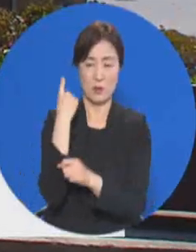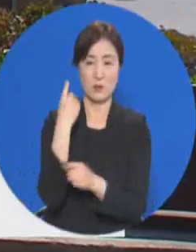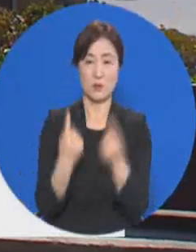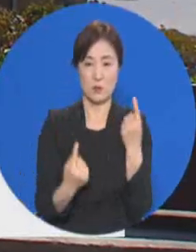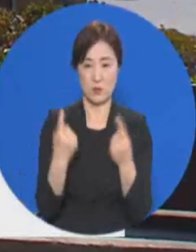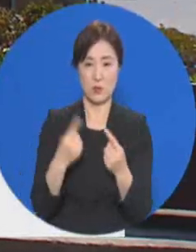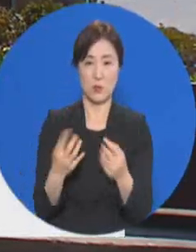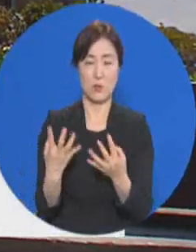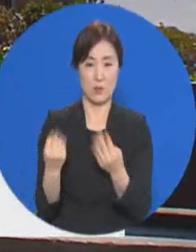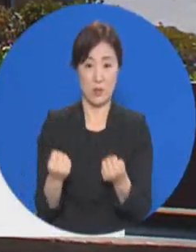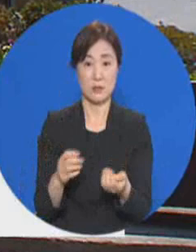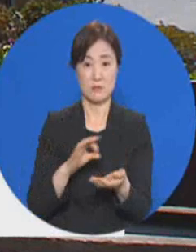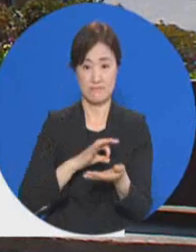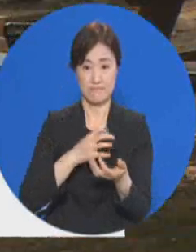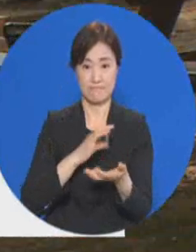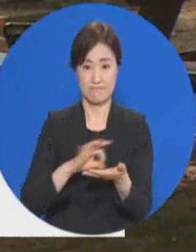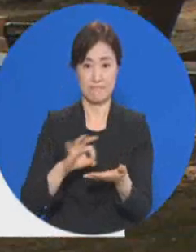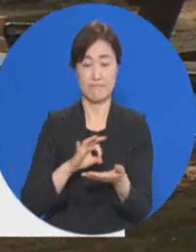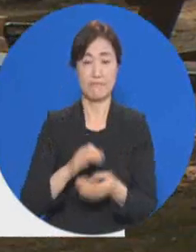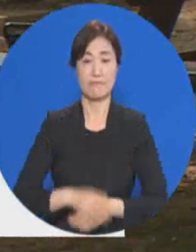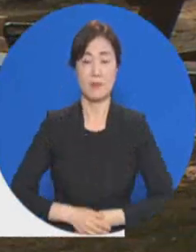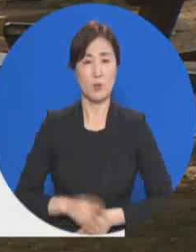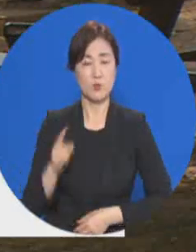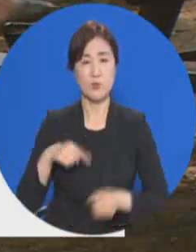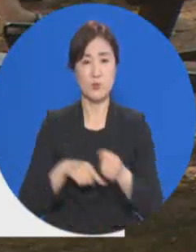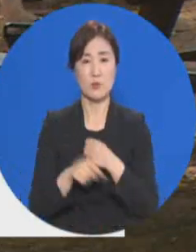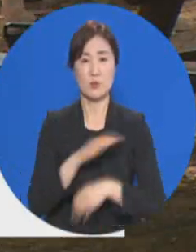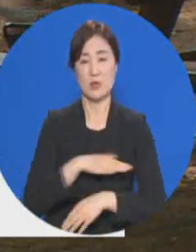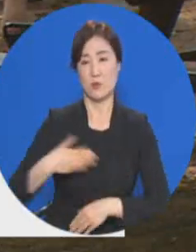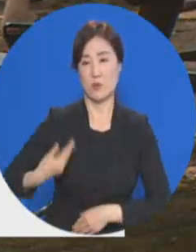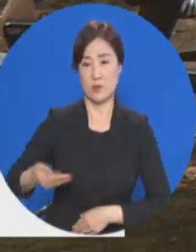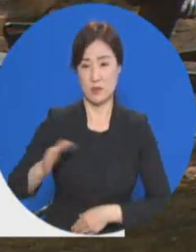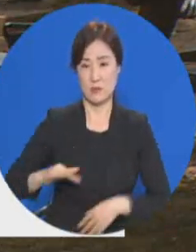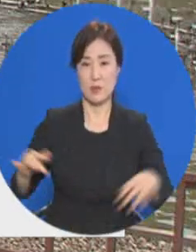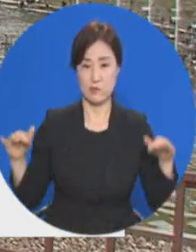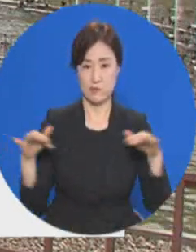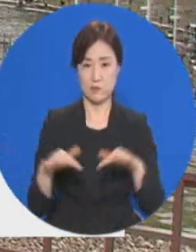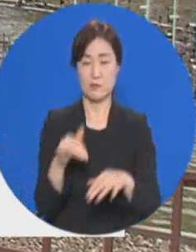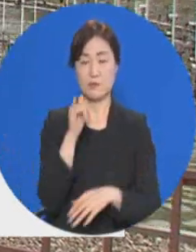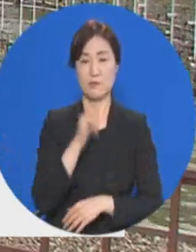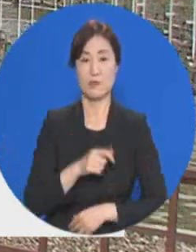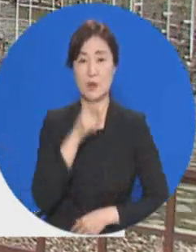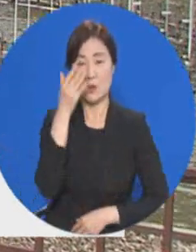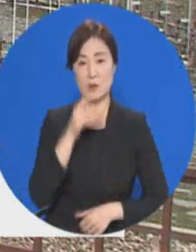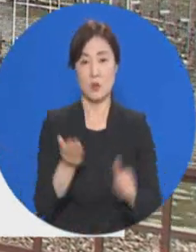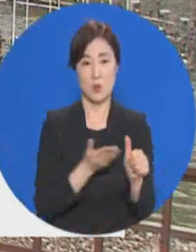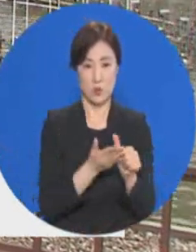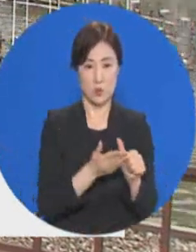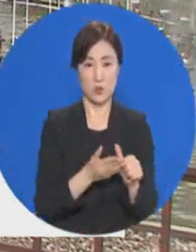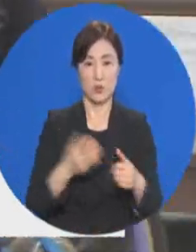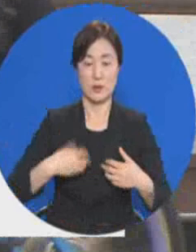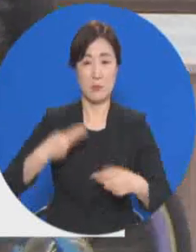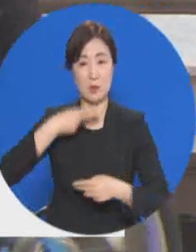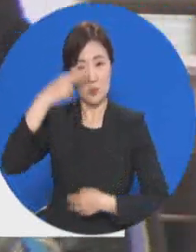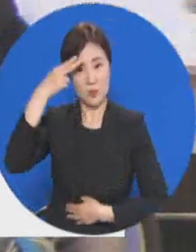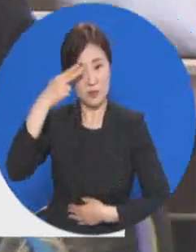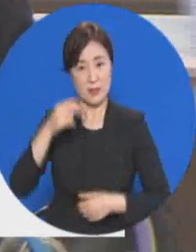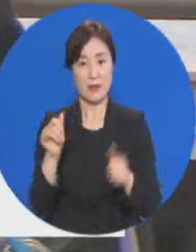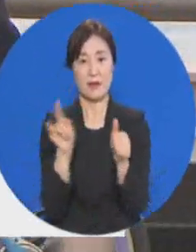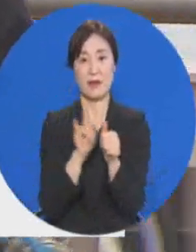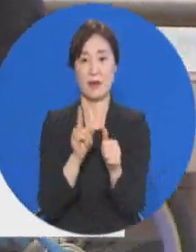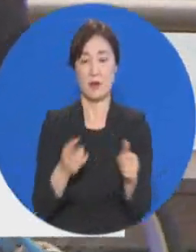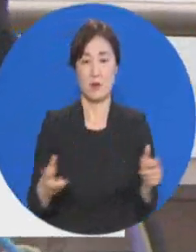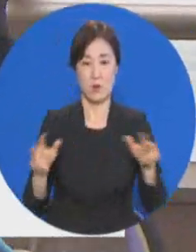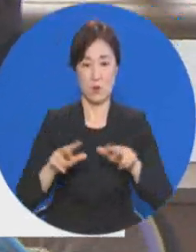같아요. 무슨 까닭인지 모르지만 좀 사람들이 많이 모여요, 이쪽으로. 여수 오동도나 낭만포차 등 해양공원